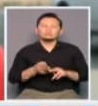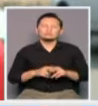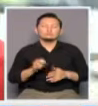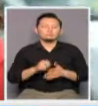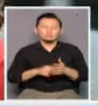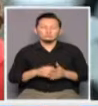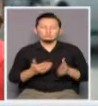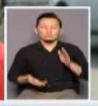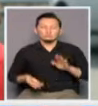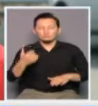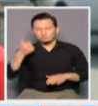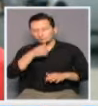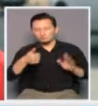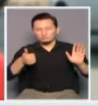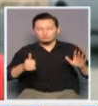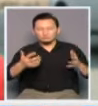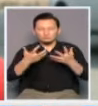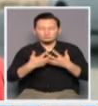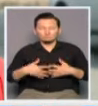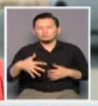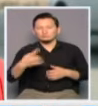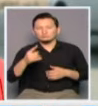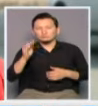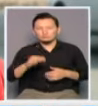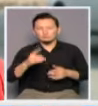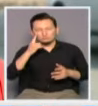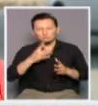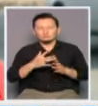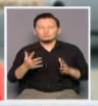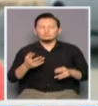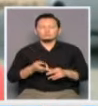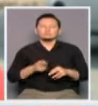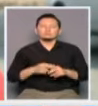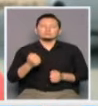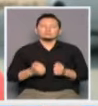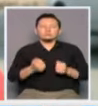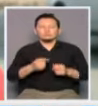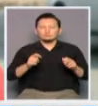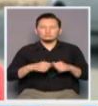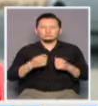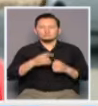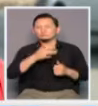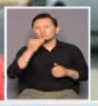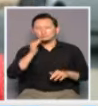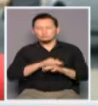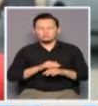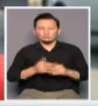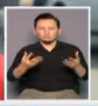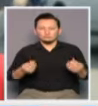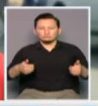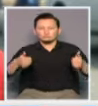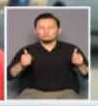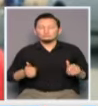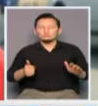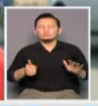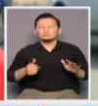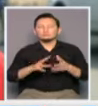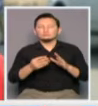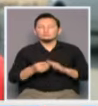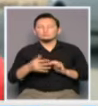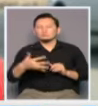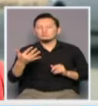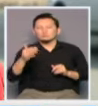егер былтырғы жылдың 6 айын қарайтын болсақ, 51 мыңнан аса жол қозғалыс ережесін бұзу фактілері тіркелген болса, биыл 6 айда бұл көрсеткіш 55